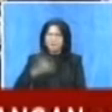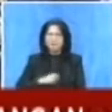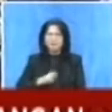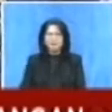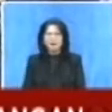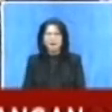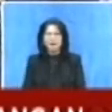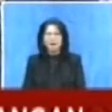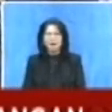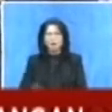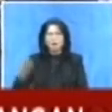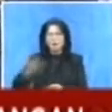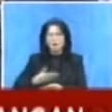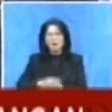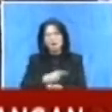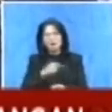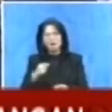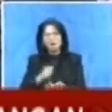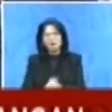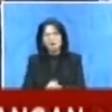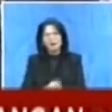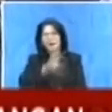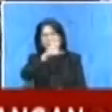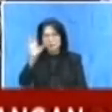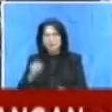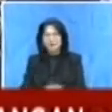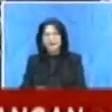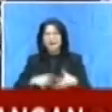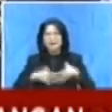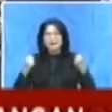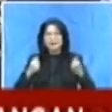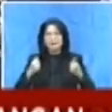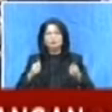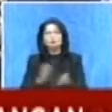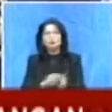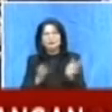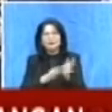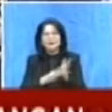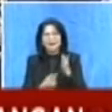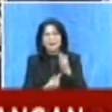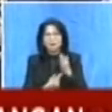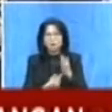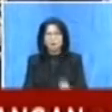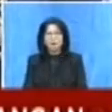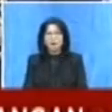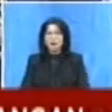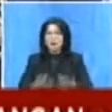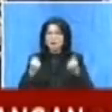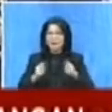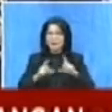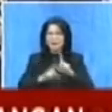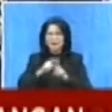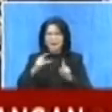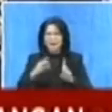memanfaatkan bonus demografi dan siap menghadapi disrupsi teknologi. Kita harus menyiapkan SDM yang